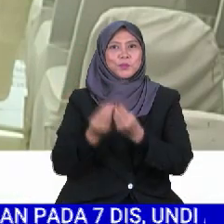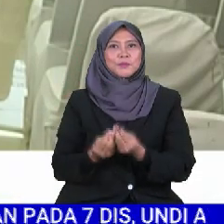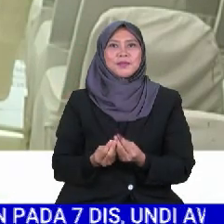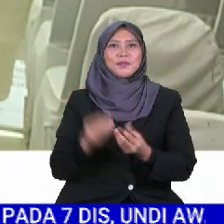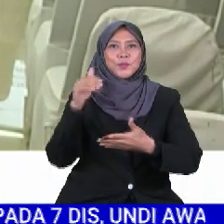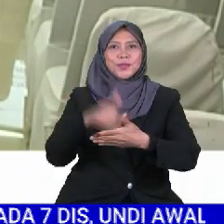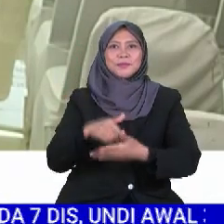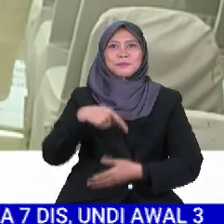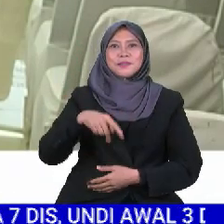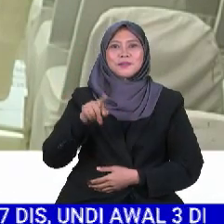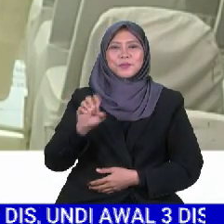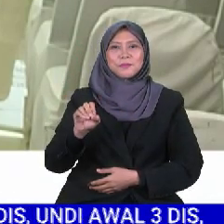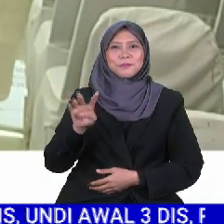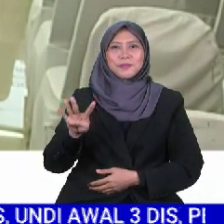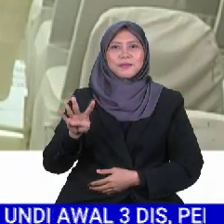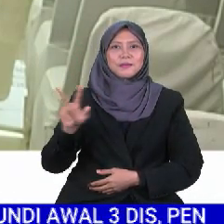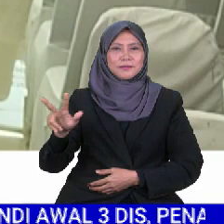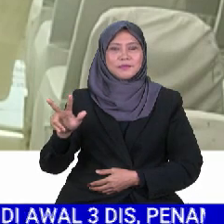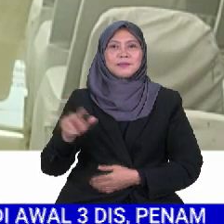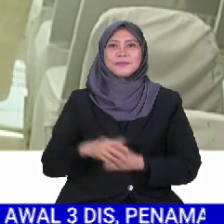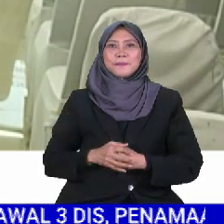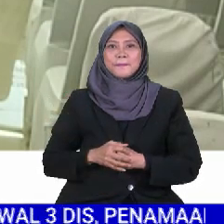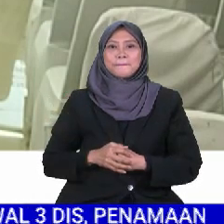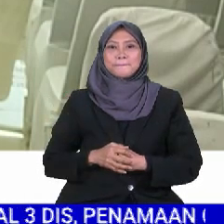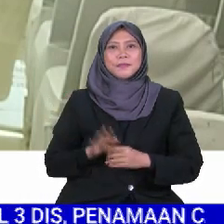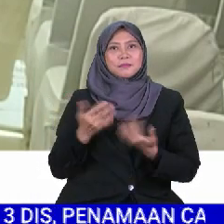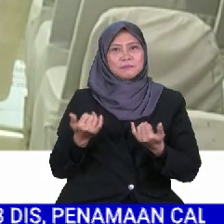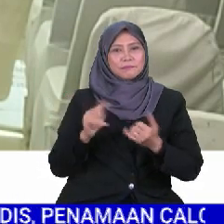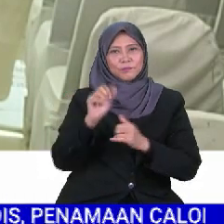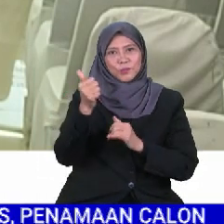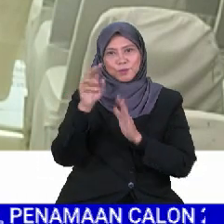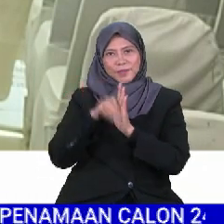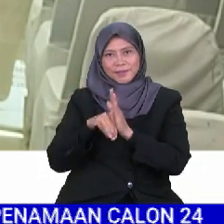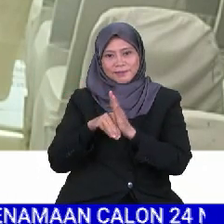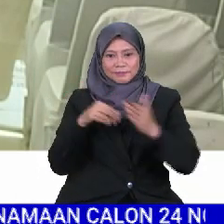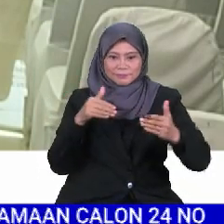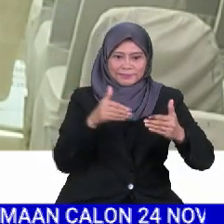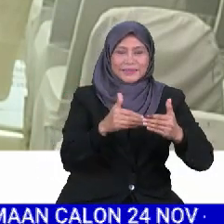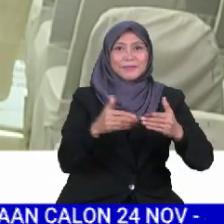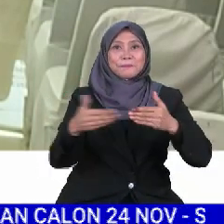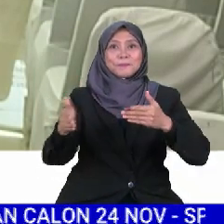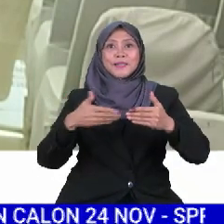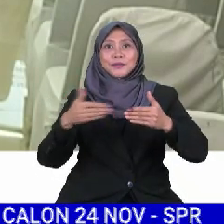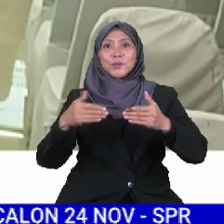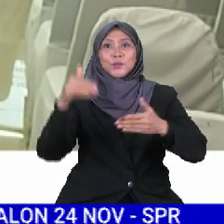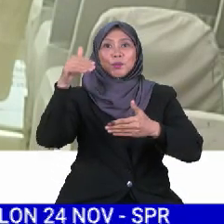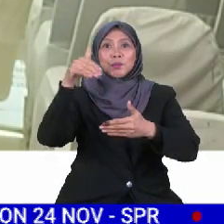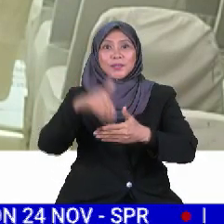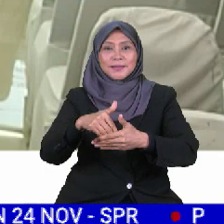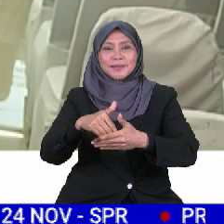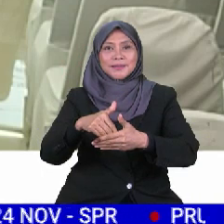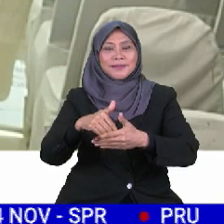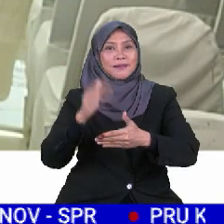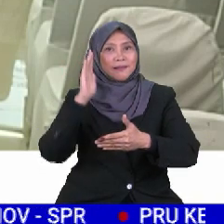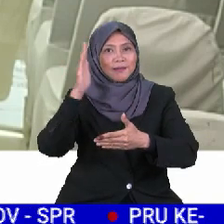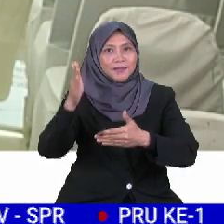bagi P043 Bagan dan kurang 10 minit dari sekarang pintu-pintu pusat mengundi di kawasan